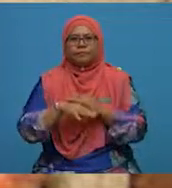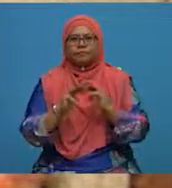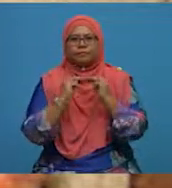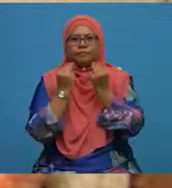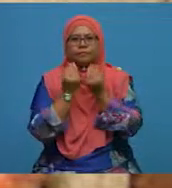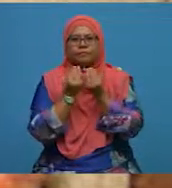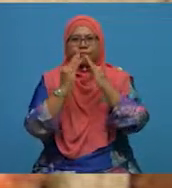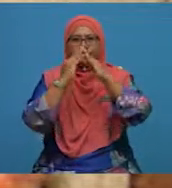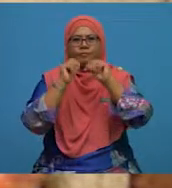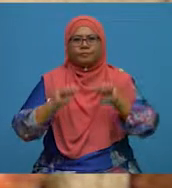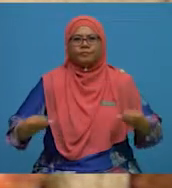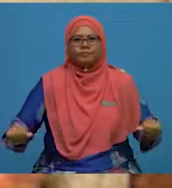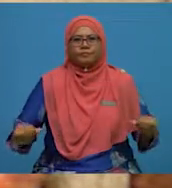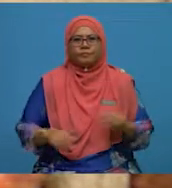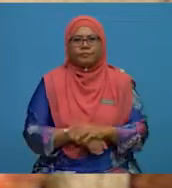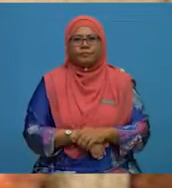Mesir.